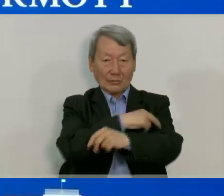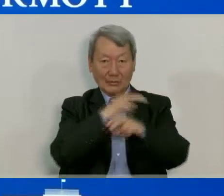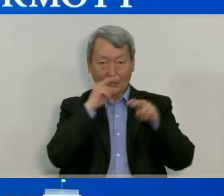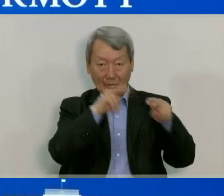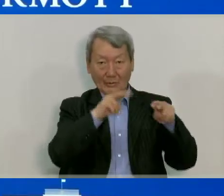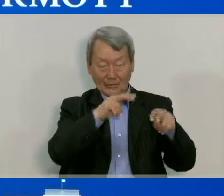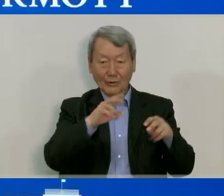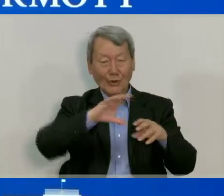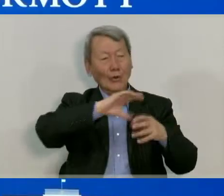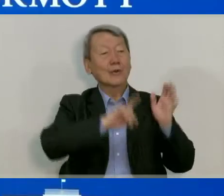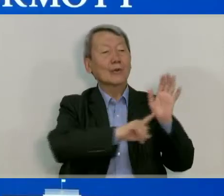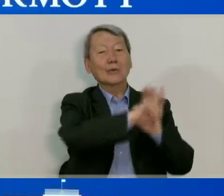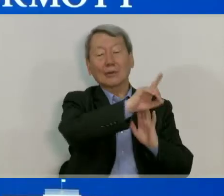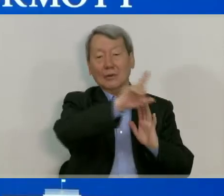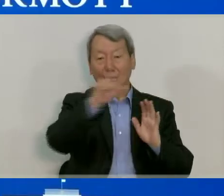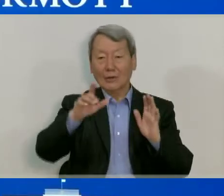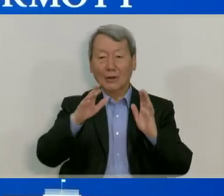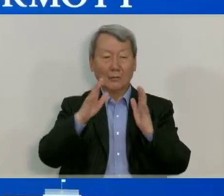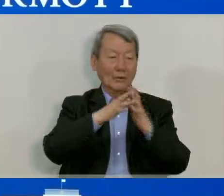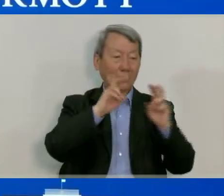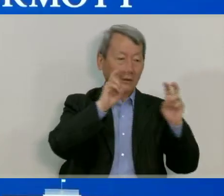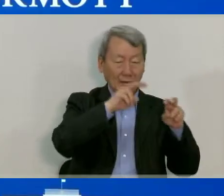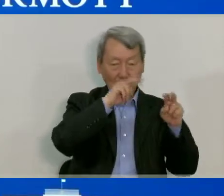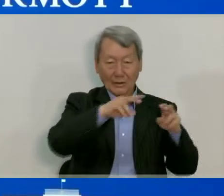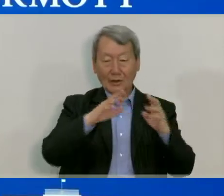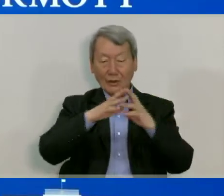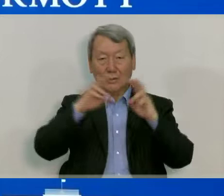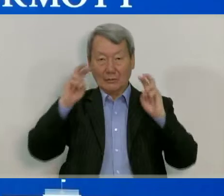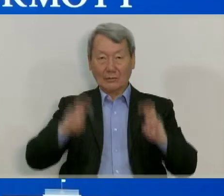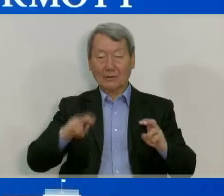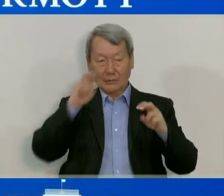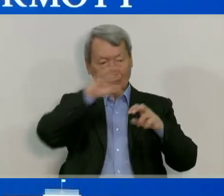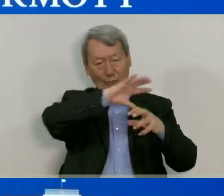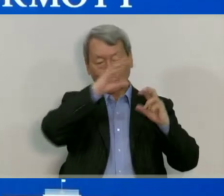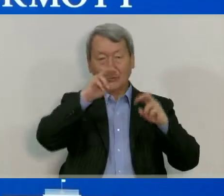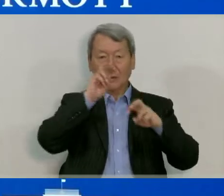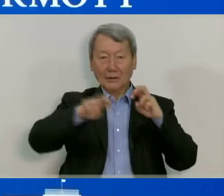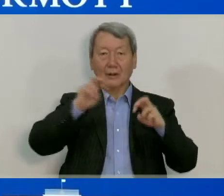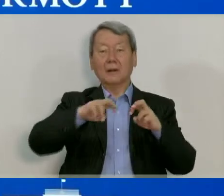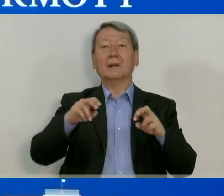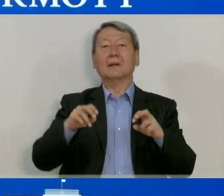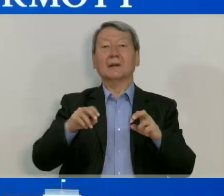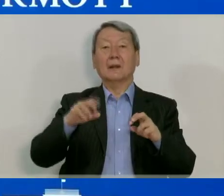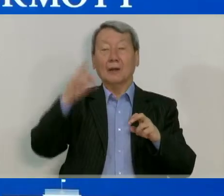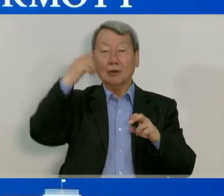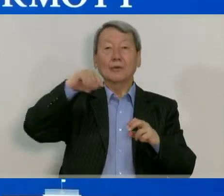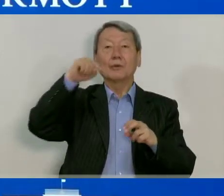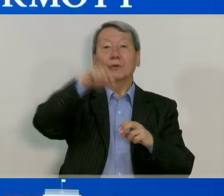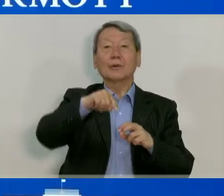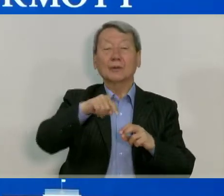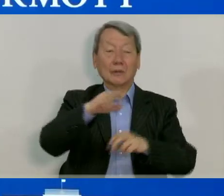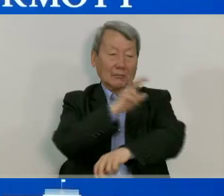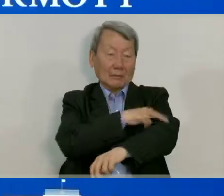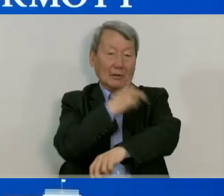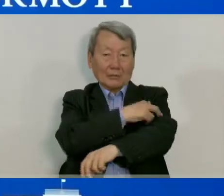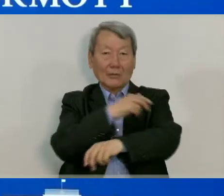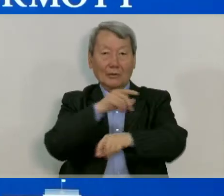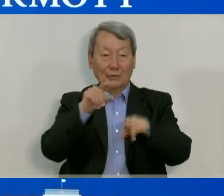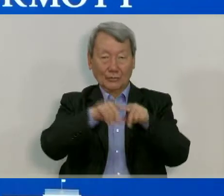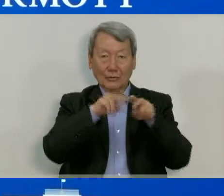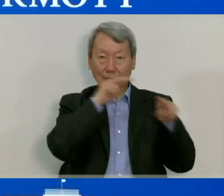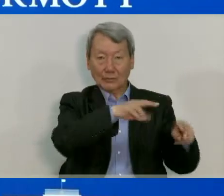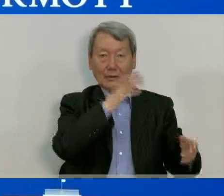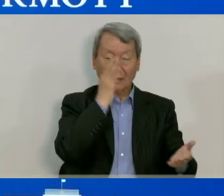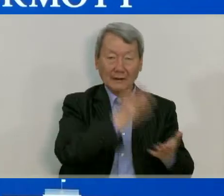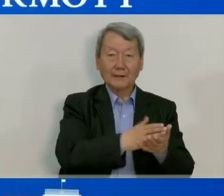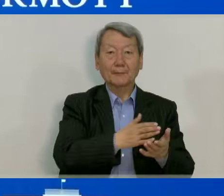көзөмөлдө жана үй карантининде кармалып туруп атат. Алардын үстүндө дагы ушу медициналык көзөмөл